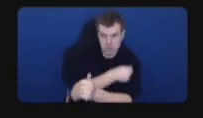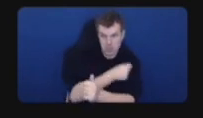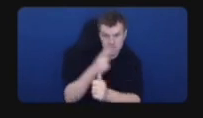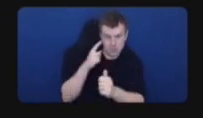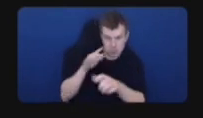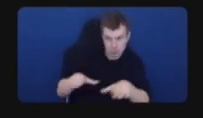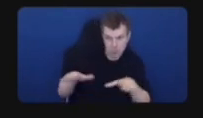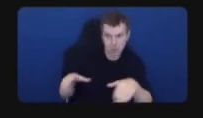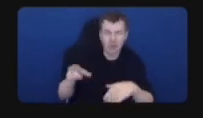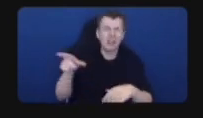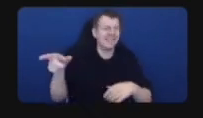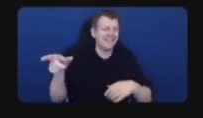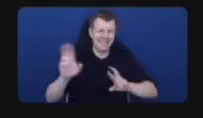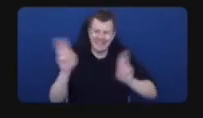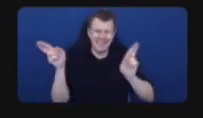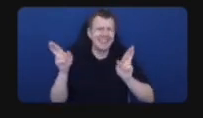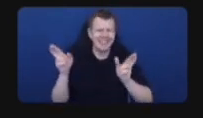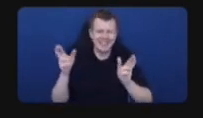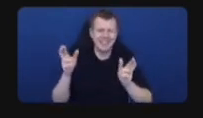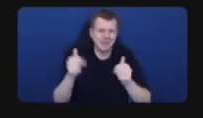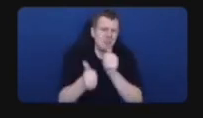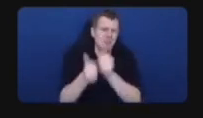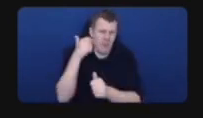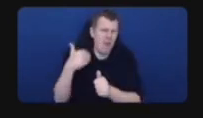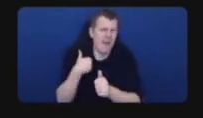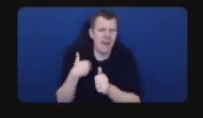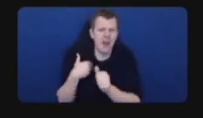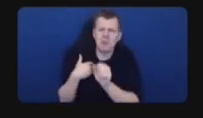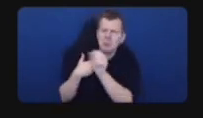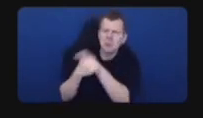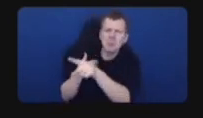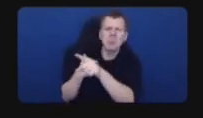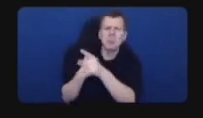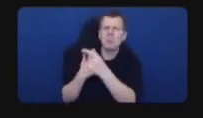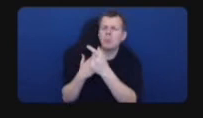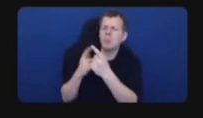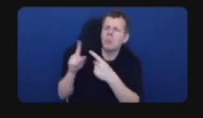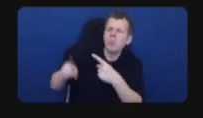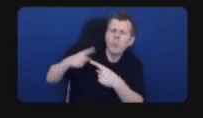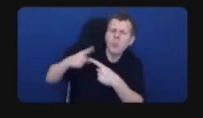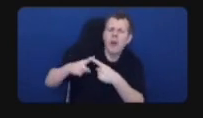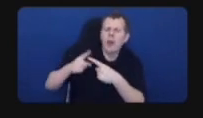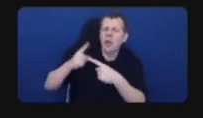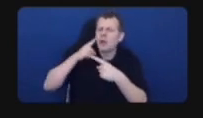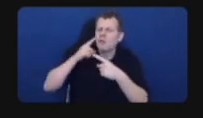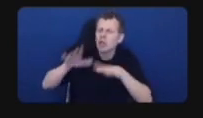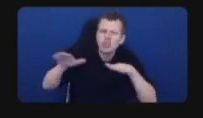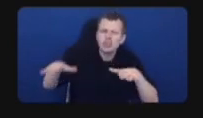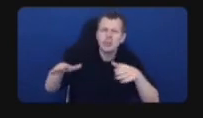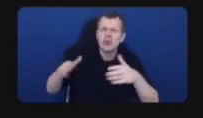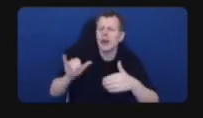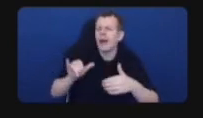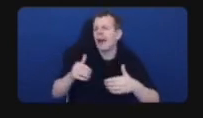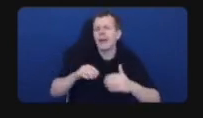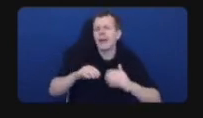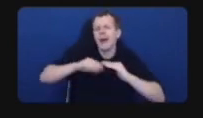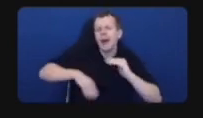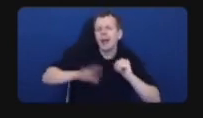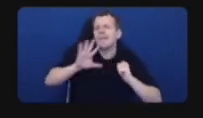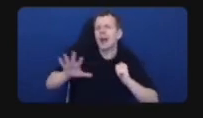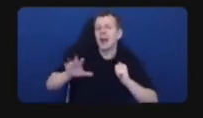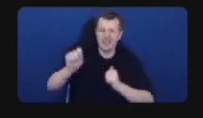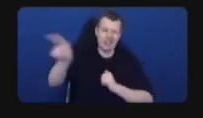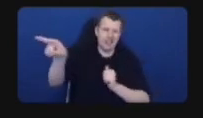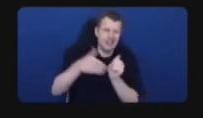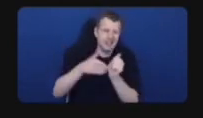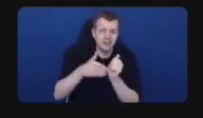这打疫苗呢，它是免费的，不管你是有没有保险，不管你有没有身份，移民局的身份，所以你们也不是需要出示什么一些证件，你们就是可以去打疫苗了。 如果在五岁以下的啊